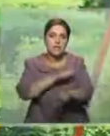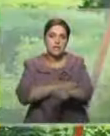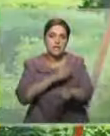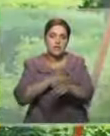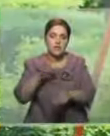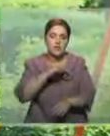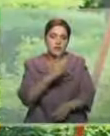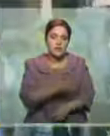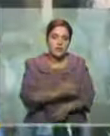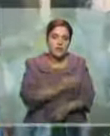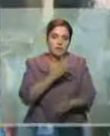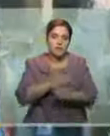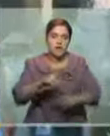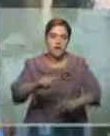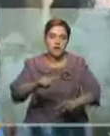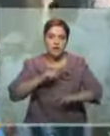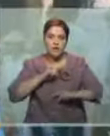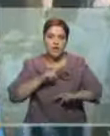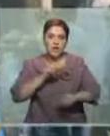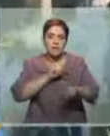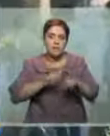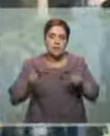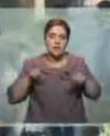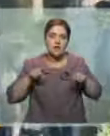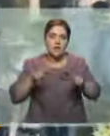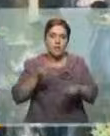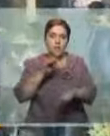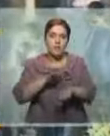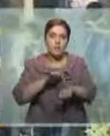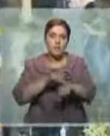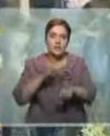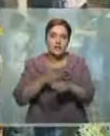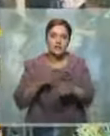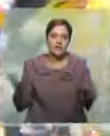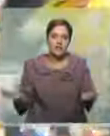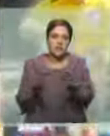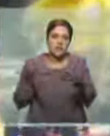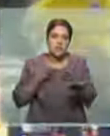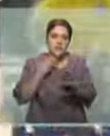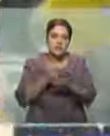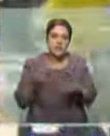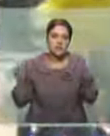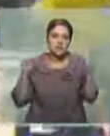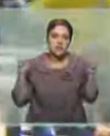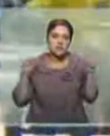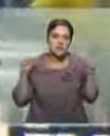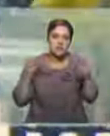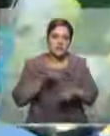захватил всех и к финишной ленте. Иногда быстрее добегали болельщики, которые подбадривали своих спортивных кумиров.